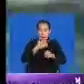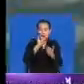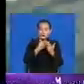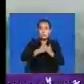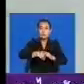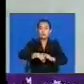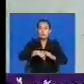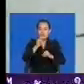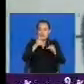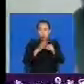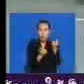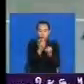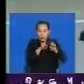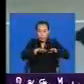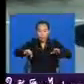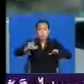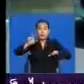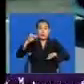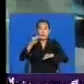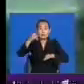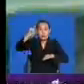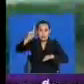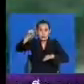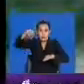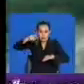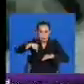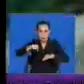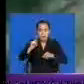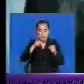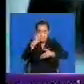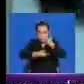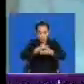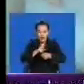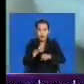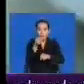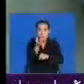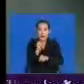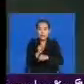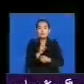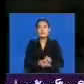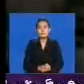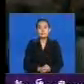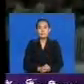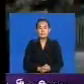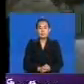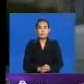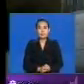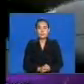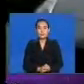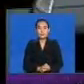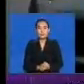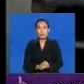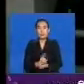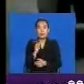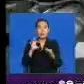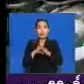คันคิดเป็นส่วนแบ่งตลาดสูงถึง 11% ของยอดจำหน่ายรถใหม่ในประเทศญี่ปุ่นและสุดท้าย Nissan